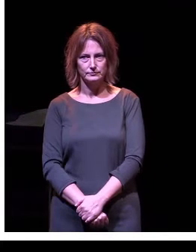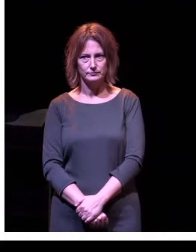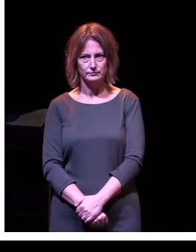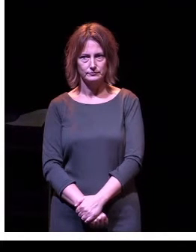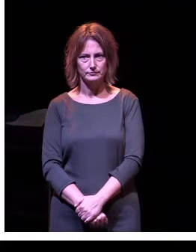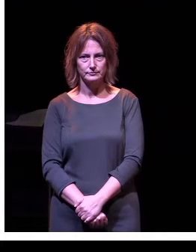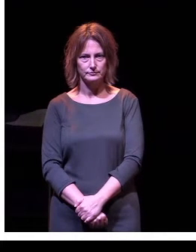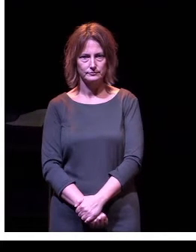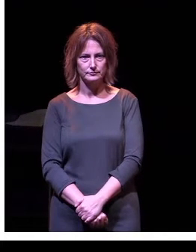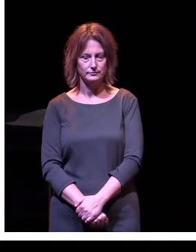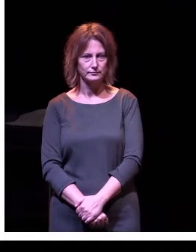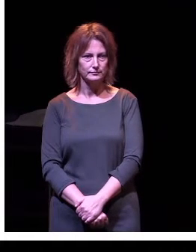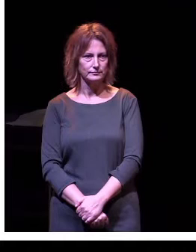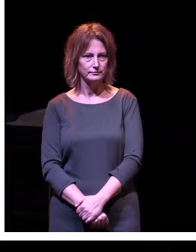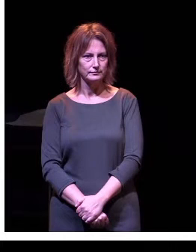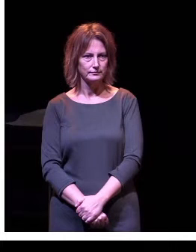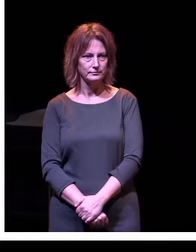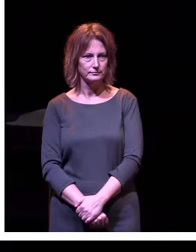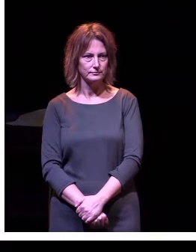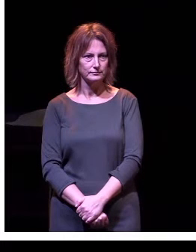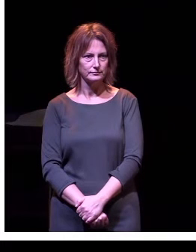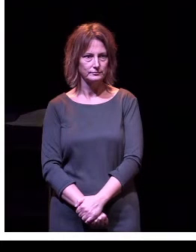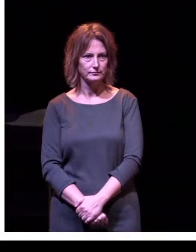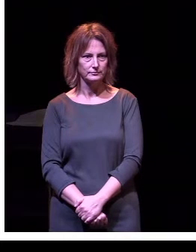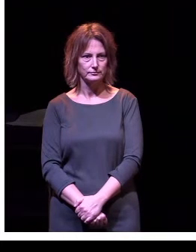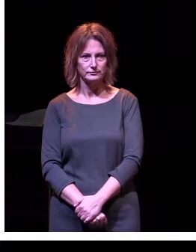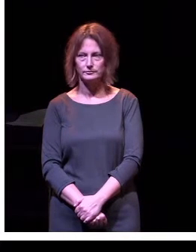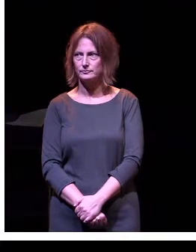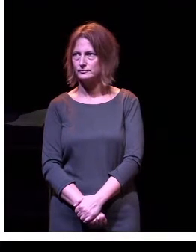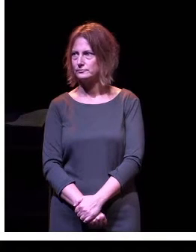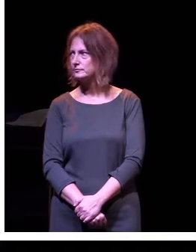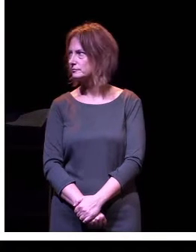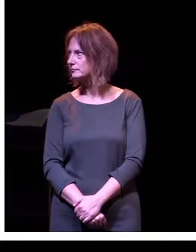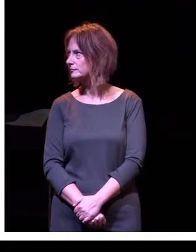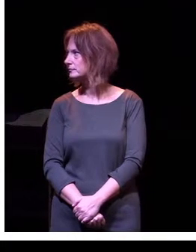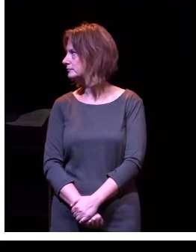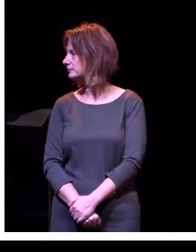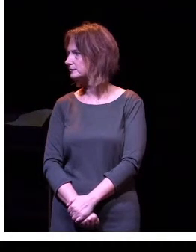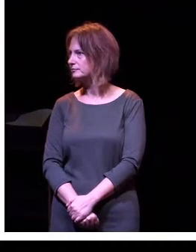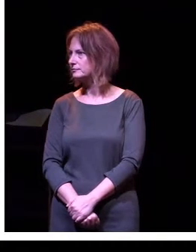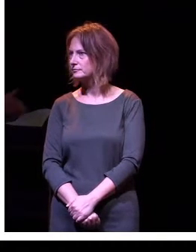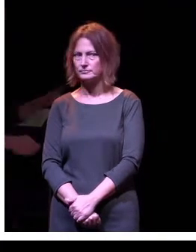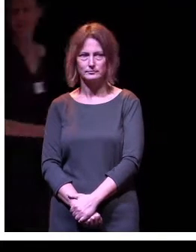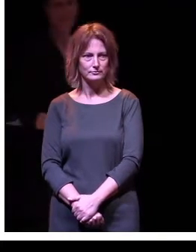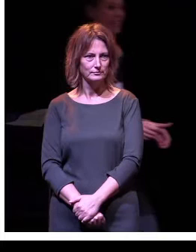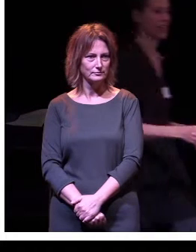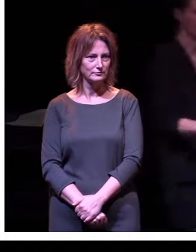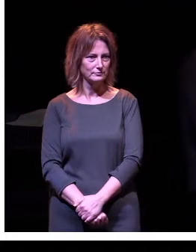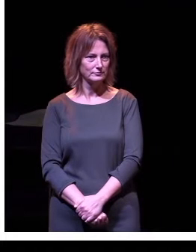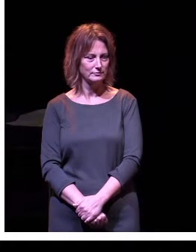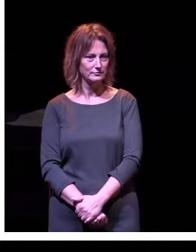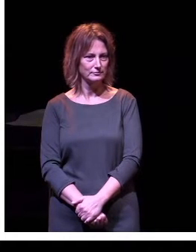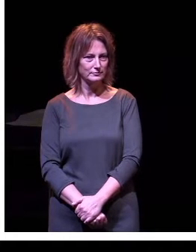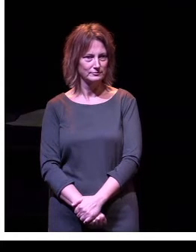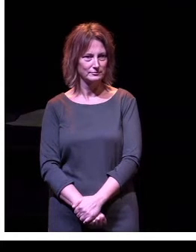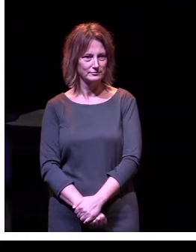Jag har lovat några ord till Ulla Svensson från Utbildningsradion innan vi avslutar. Sveriges Radio,